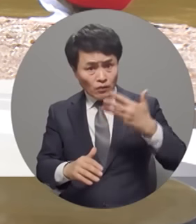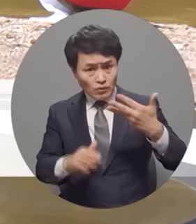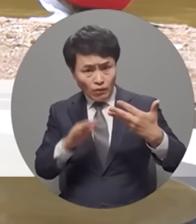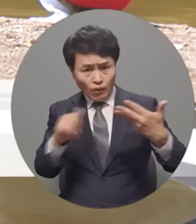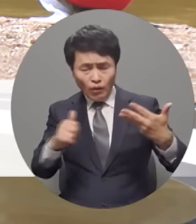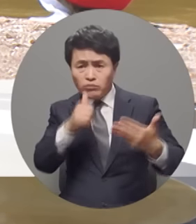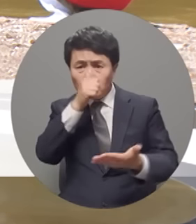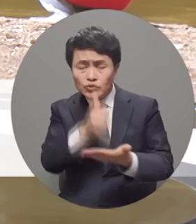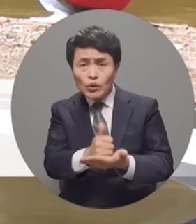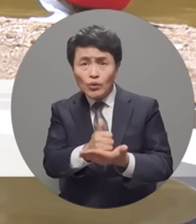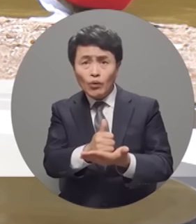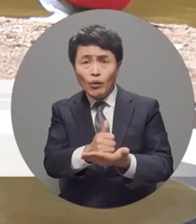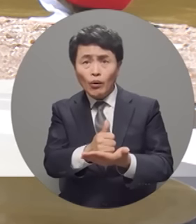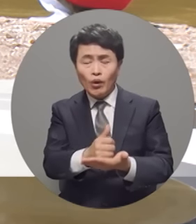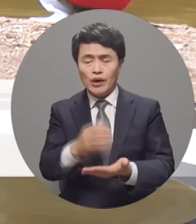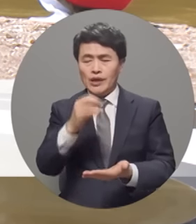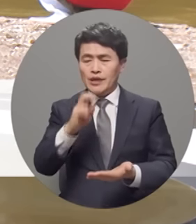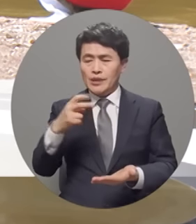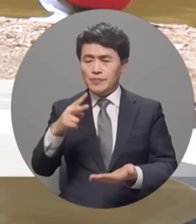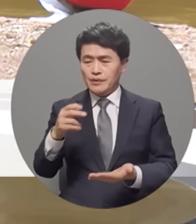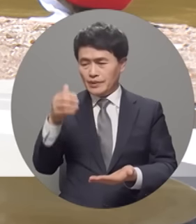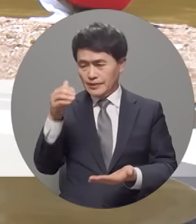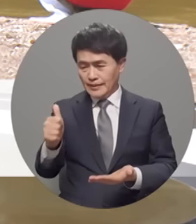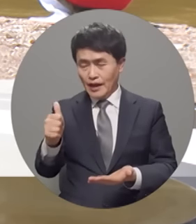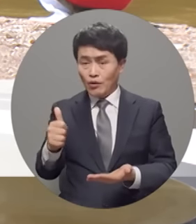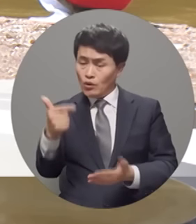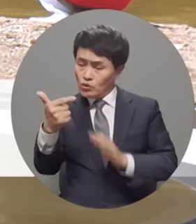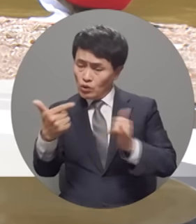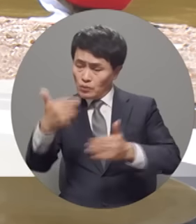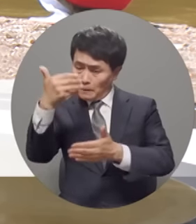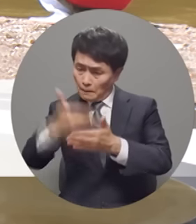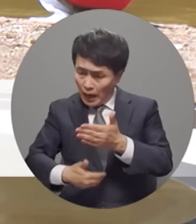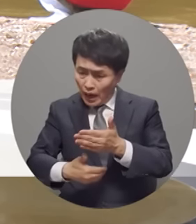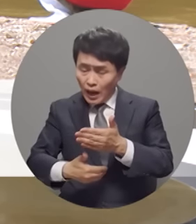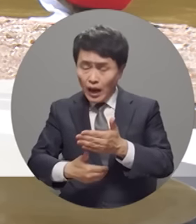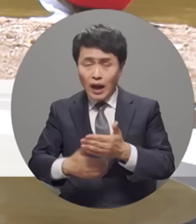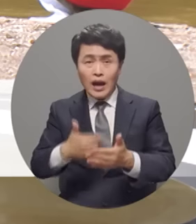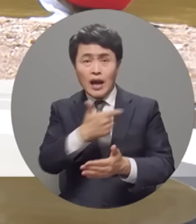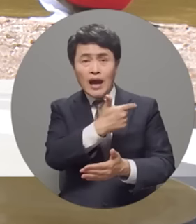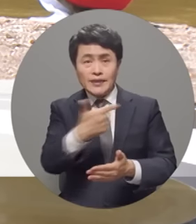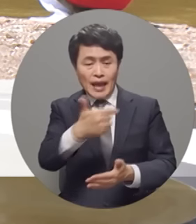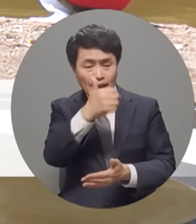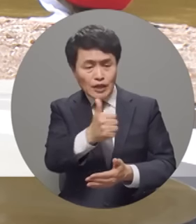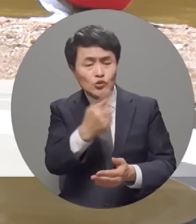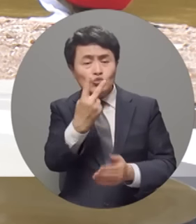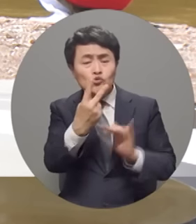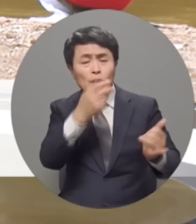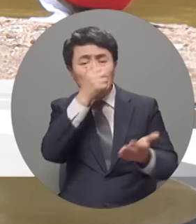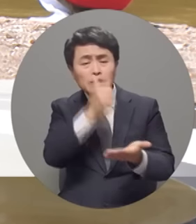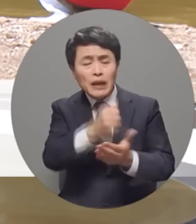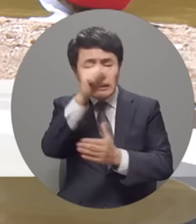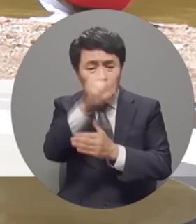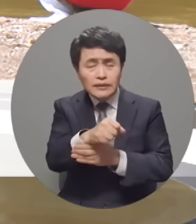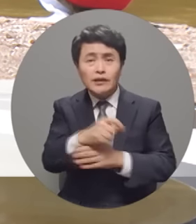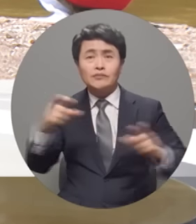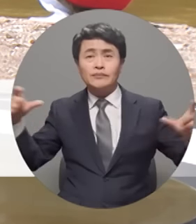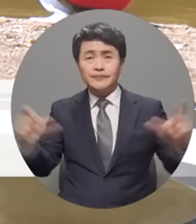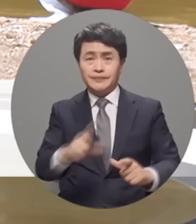혐의 대상에서 임성근 당시 1사단장 등 6명을 빼고 대대장 2명만 혐의가 인정된다고